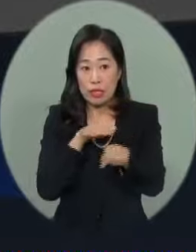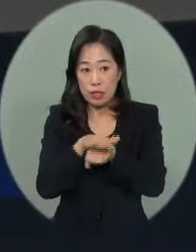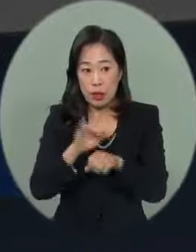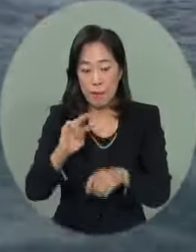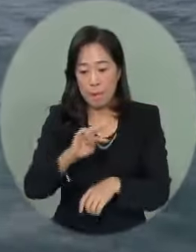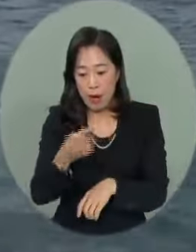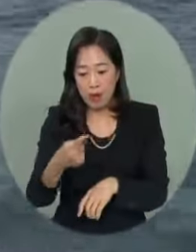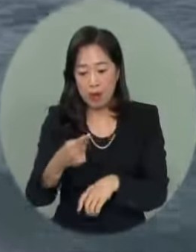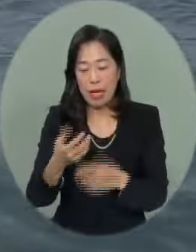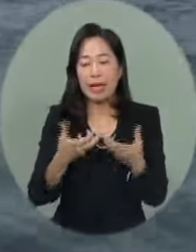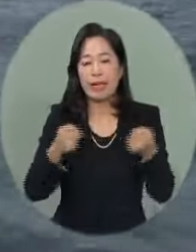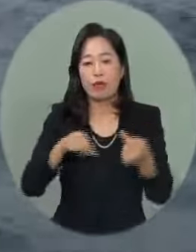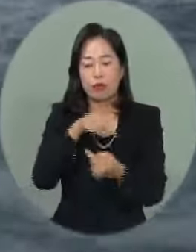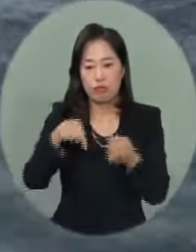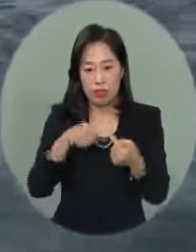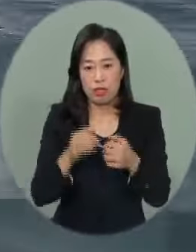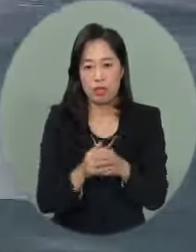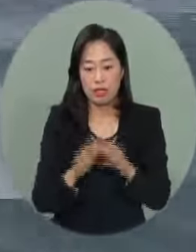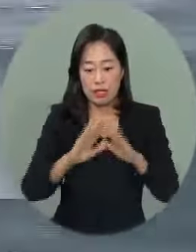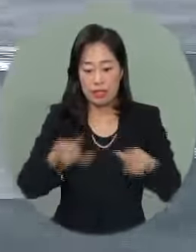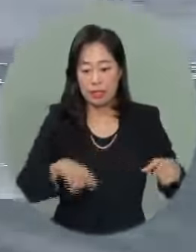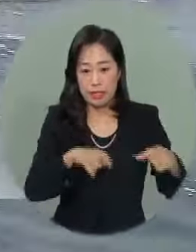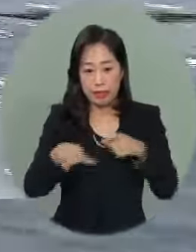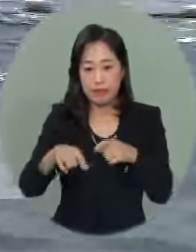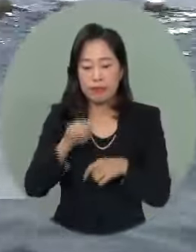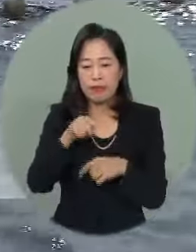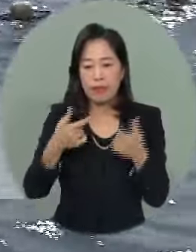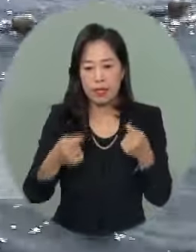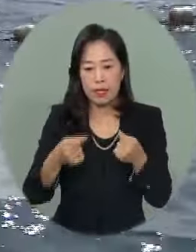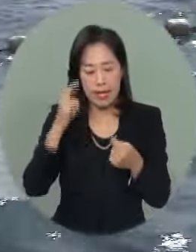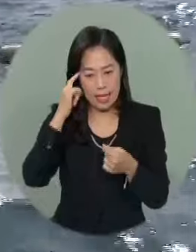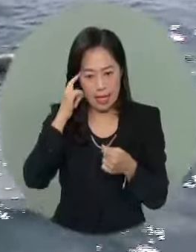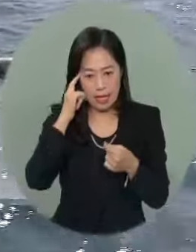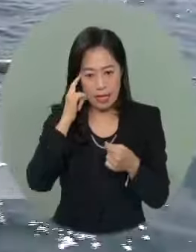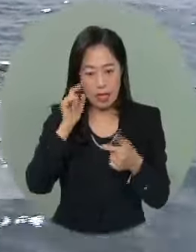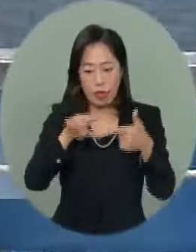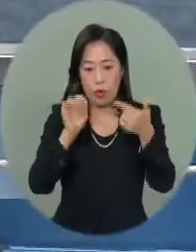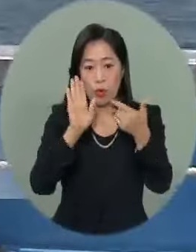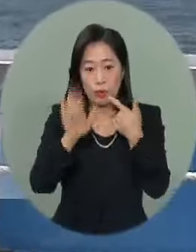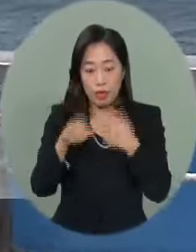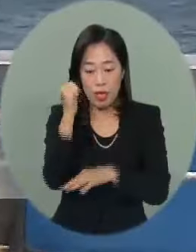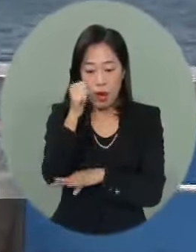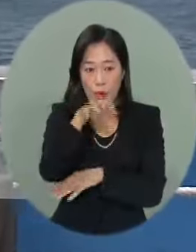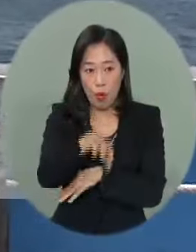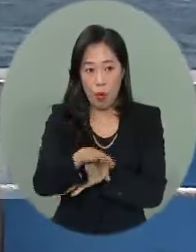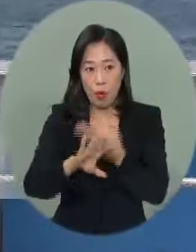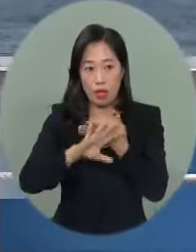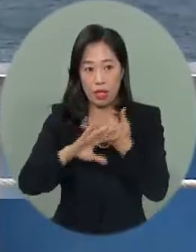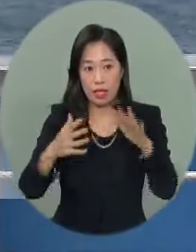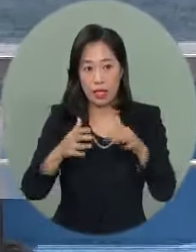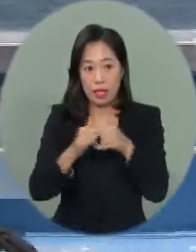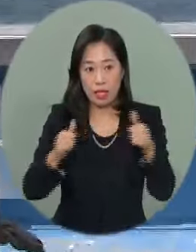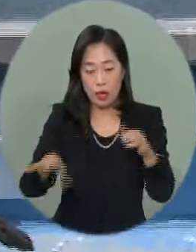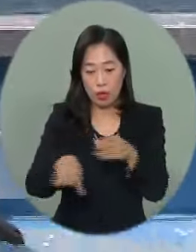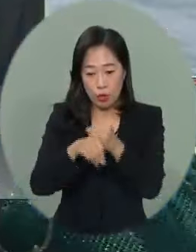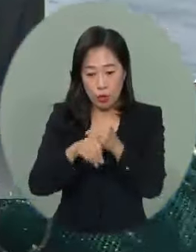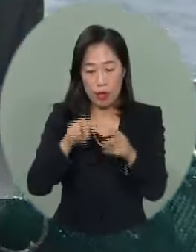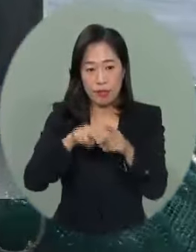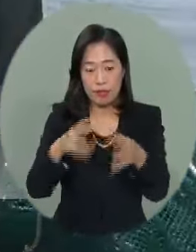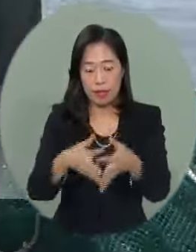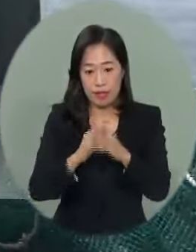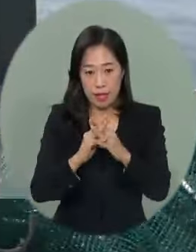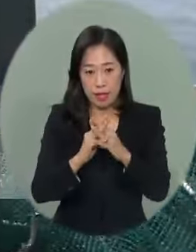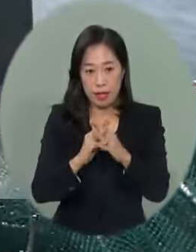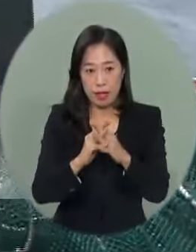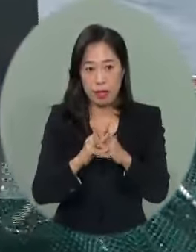거죠. 전라남도는 이 같은 상황을 고려해 올해 하반기부터 영암군의 이민 외국인 종합지원센터를 설립해